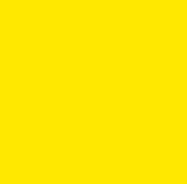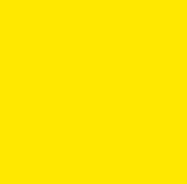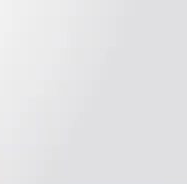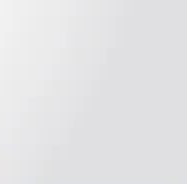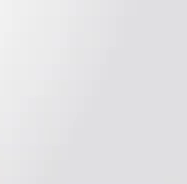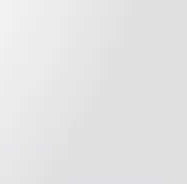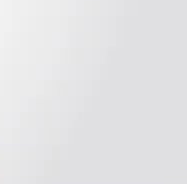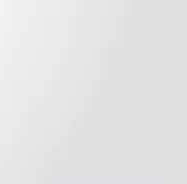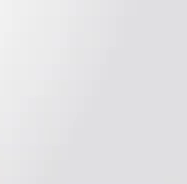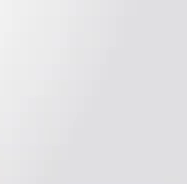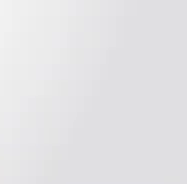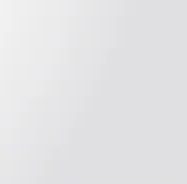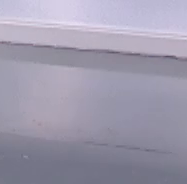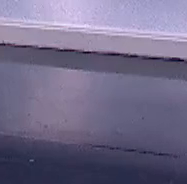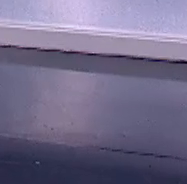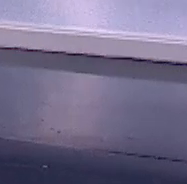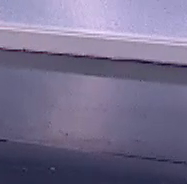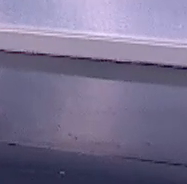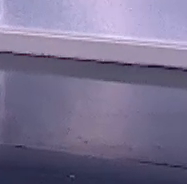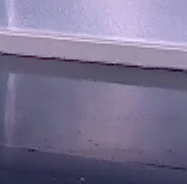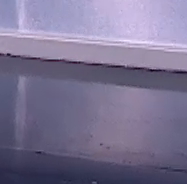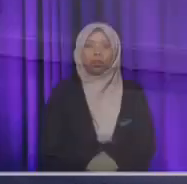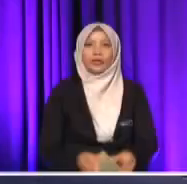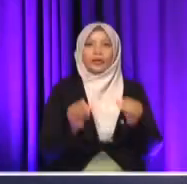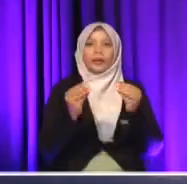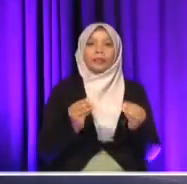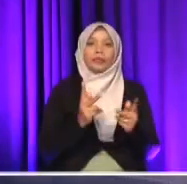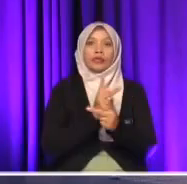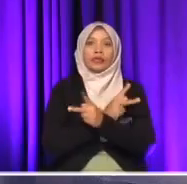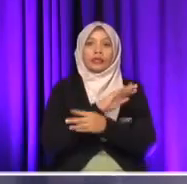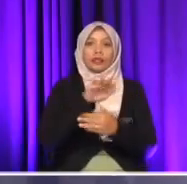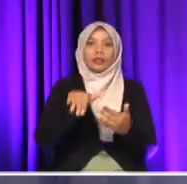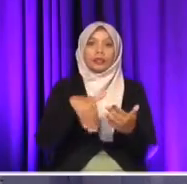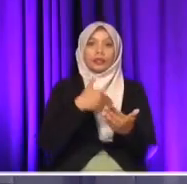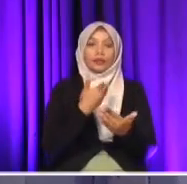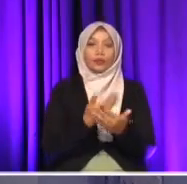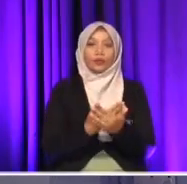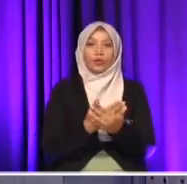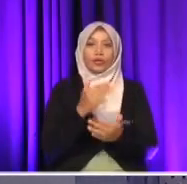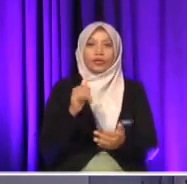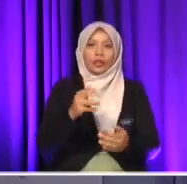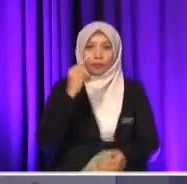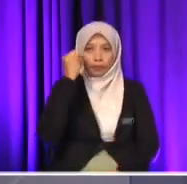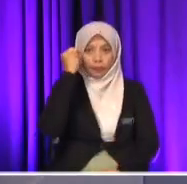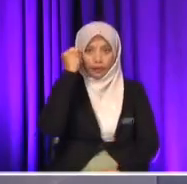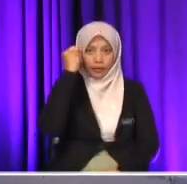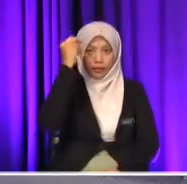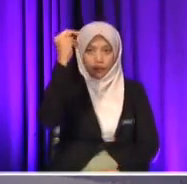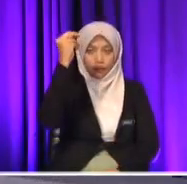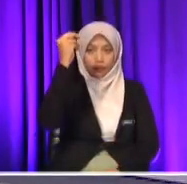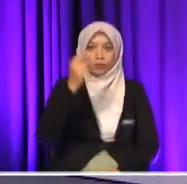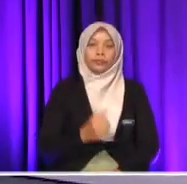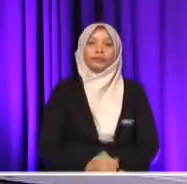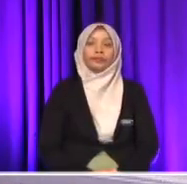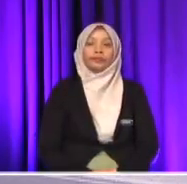Didik TV KPM. Terima kasih kepada semua yang sedang menonton Didik TV KPM dalam Sukses SPM